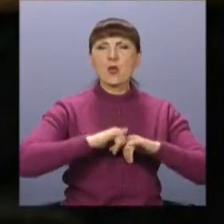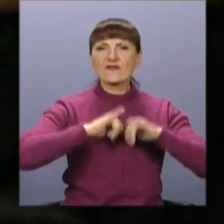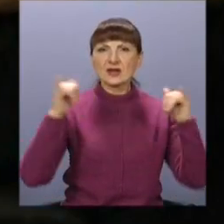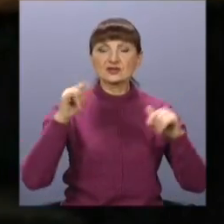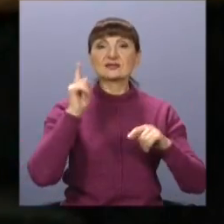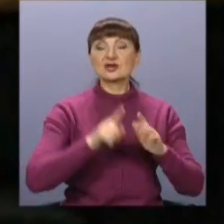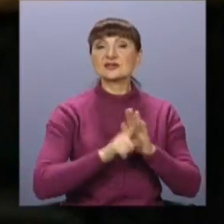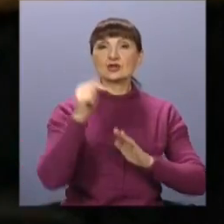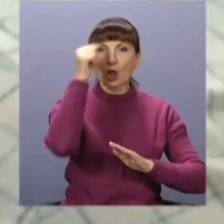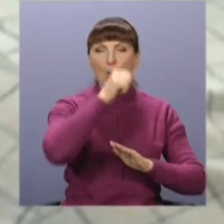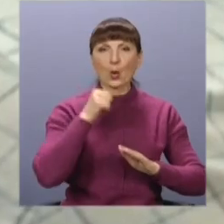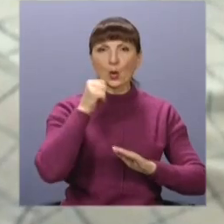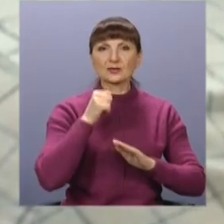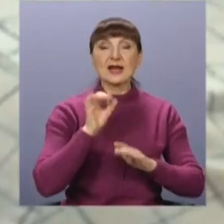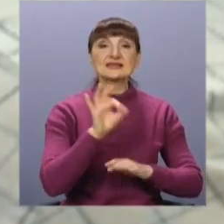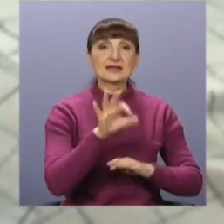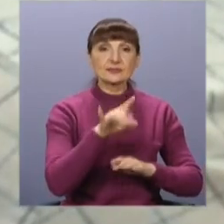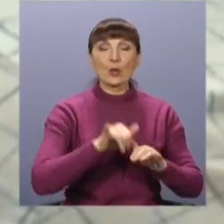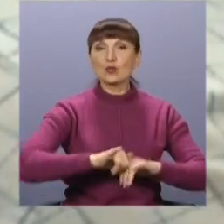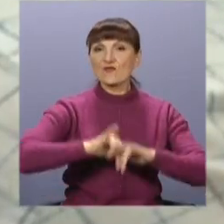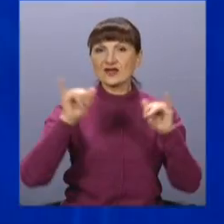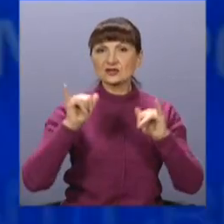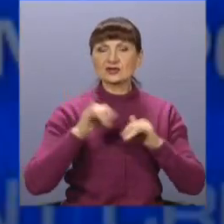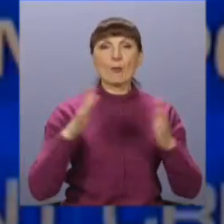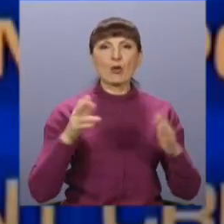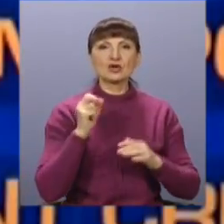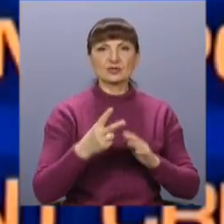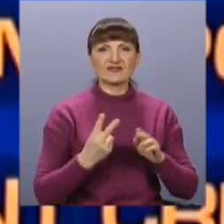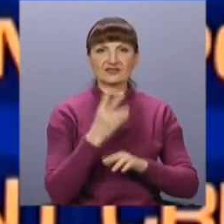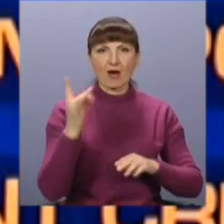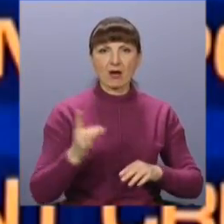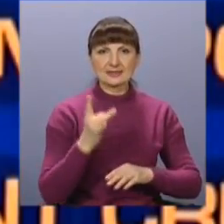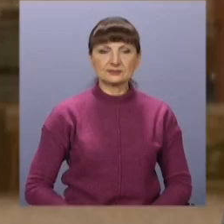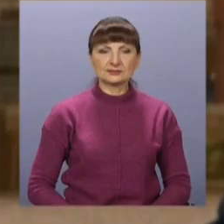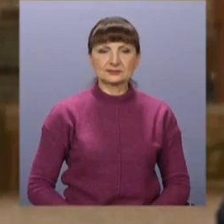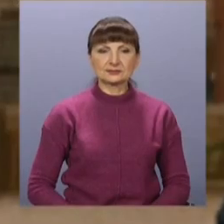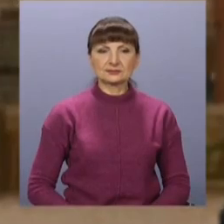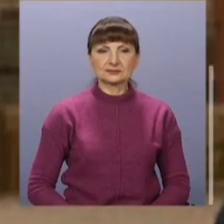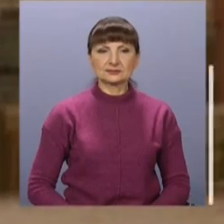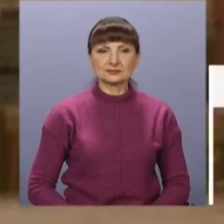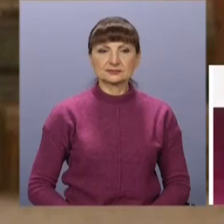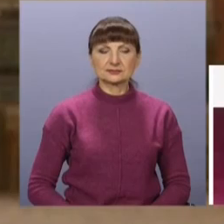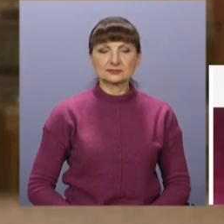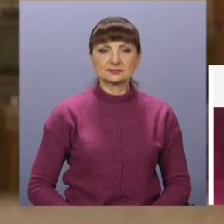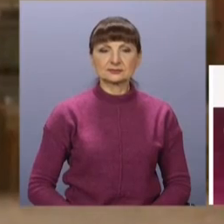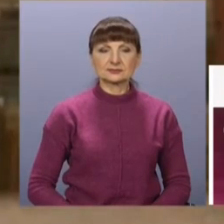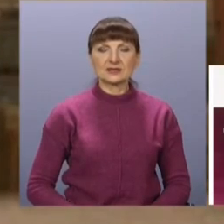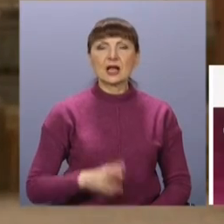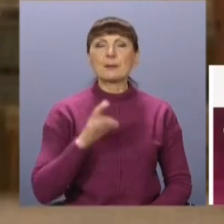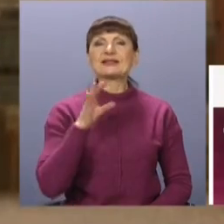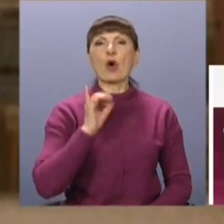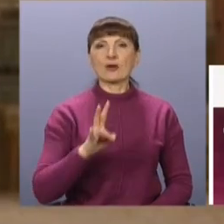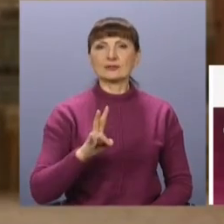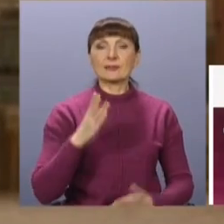наблюдается с начала года только с октября он увеличился более чем в два раза с биткойном